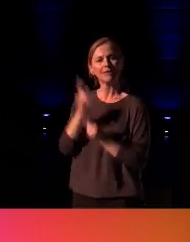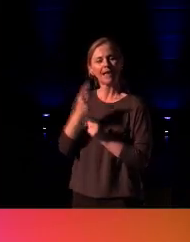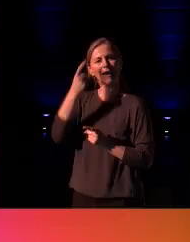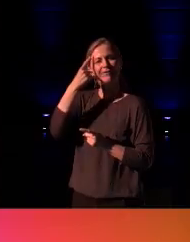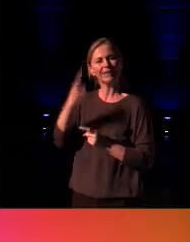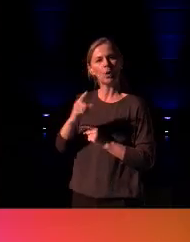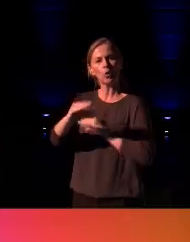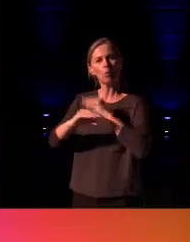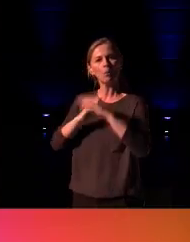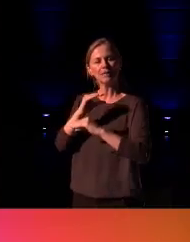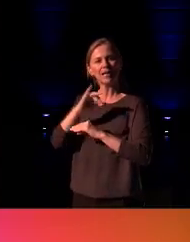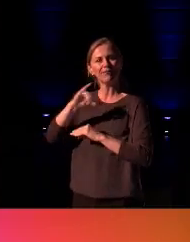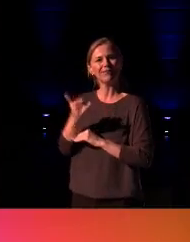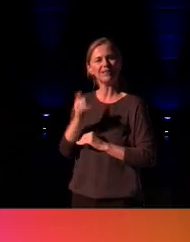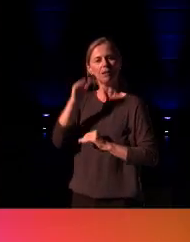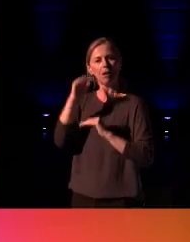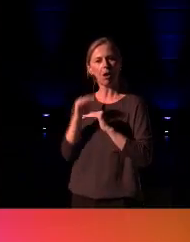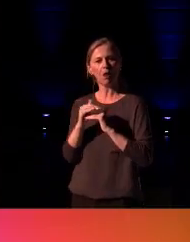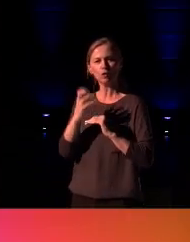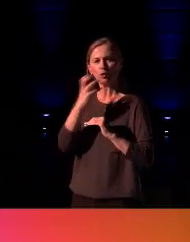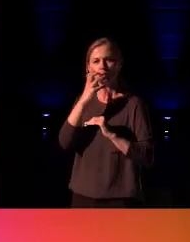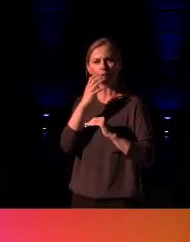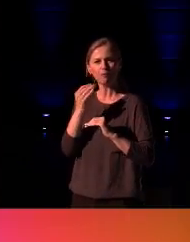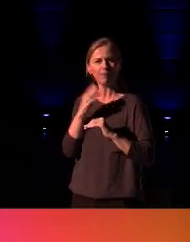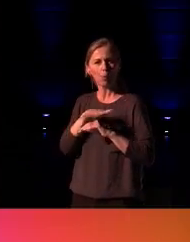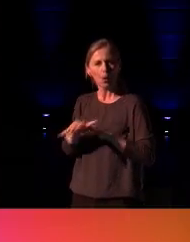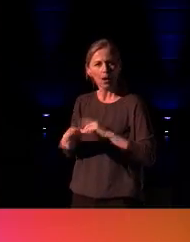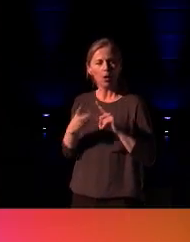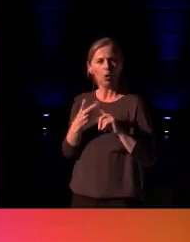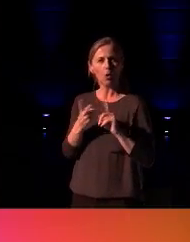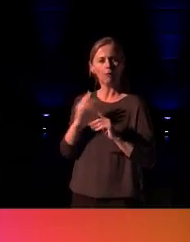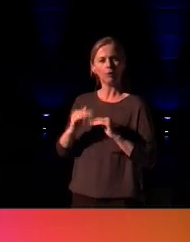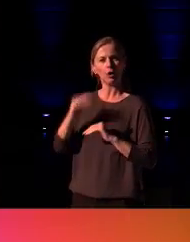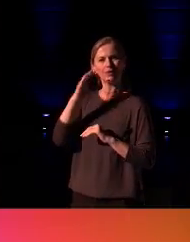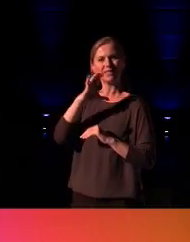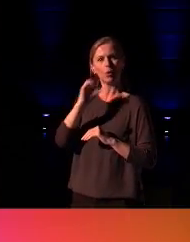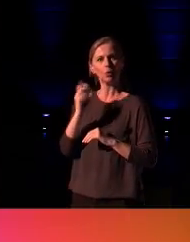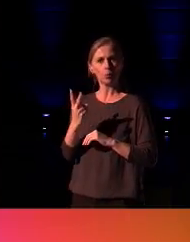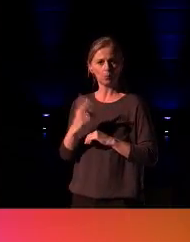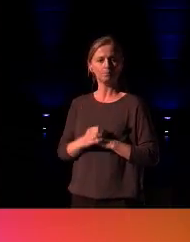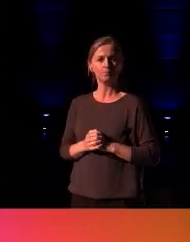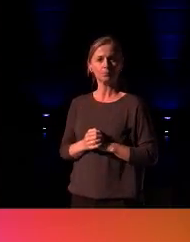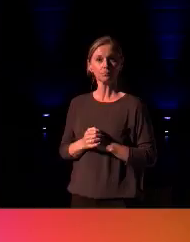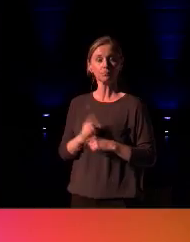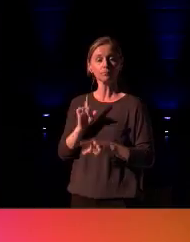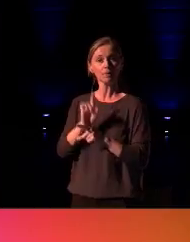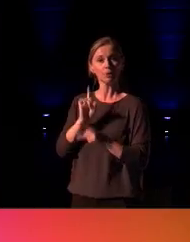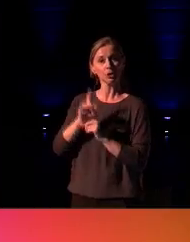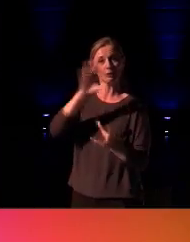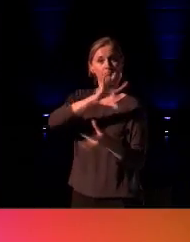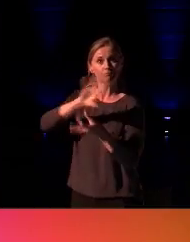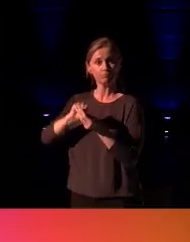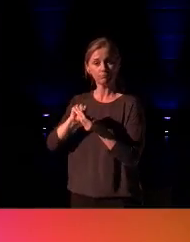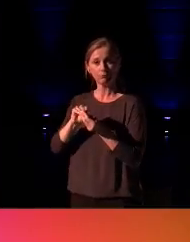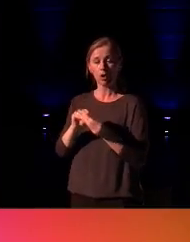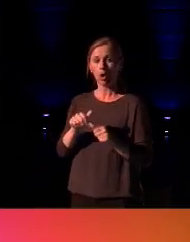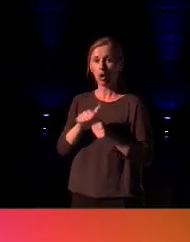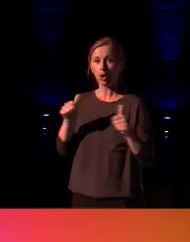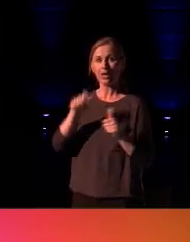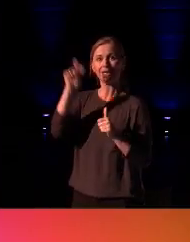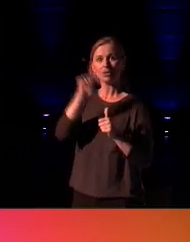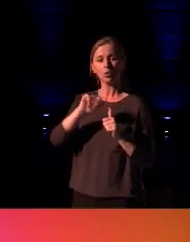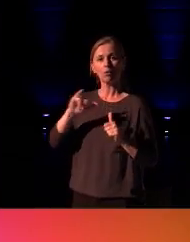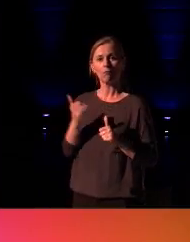til å kompensere for lavt surstoff i blodet og forhøyet CO2. Og dette gir oss økt risiko